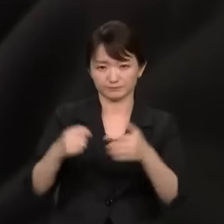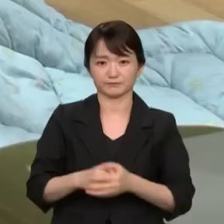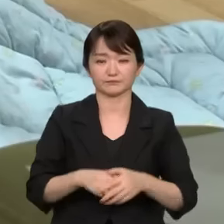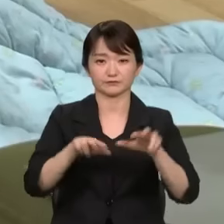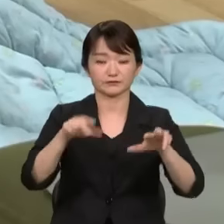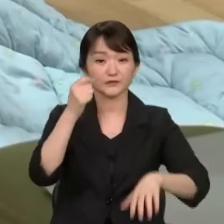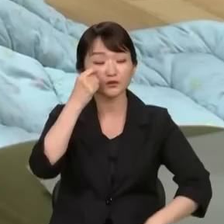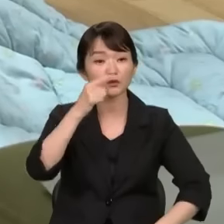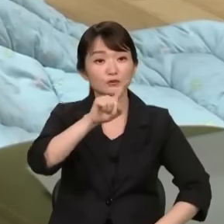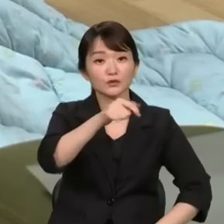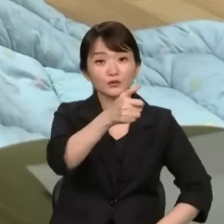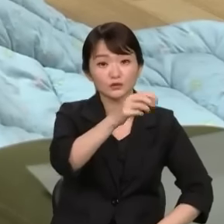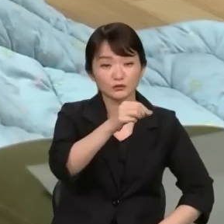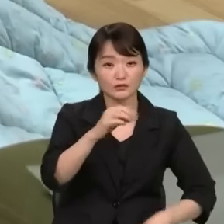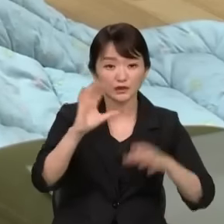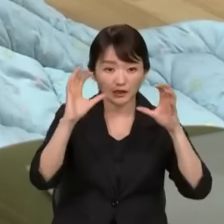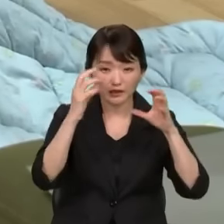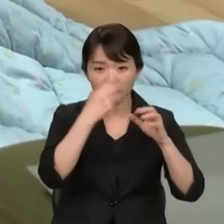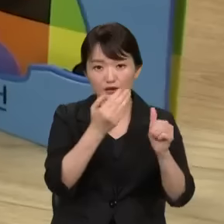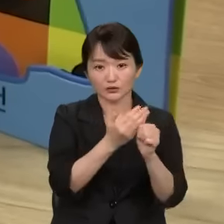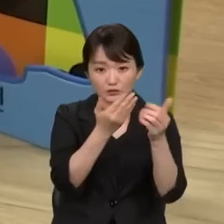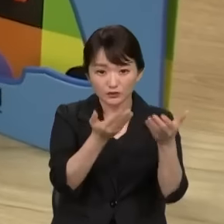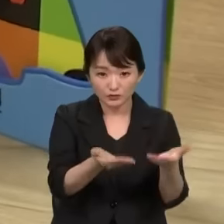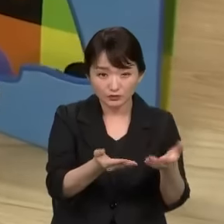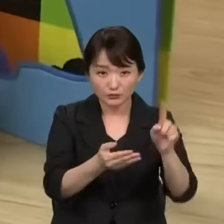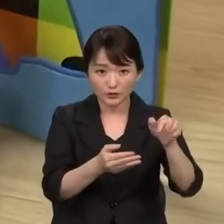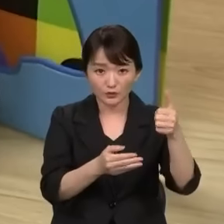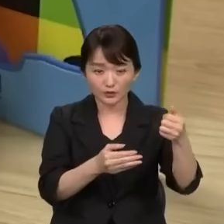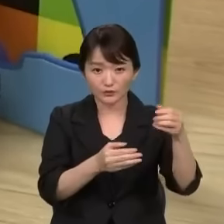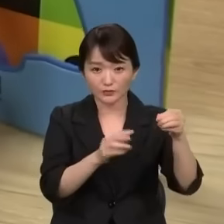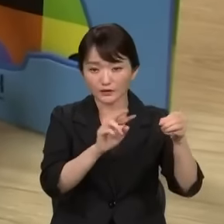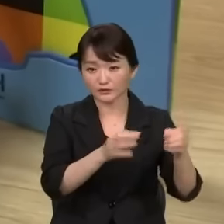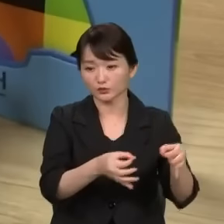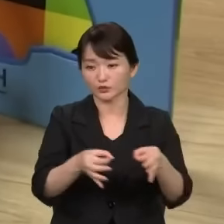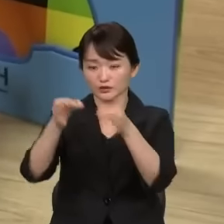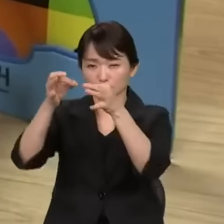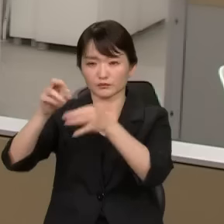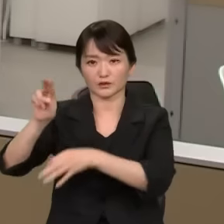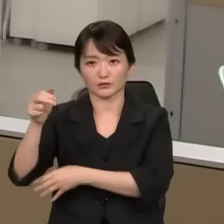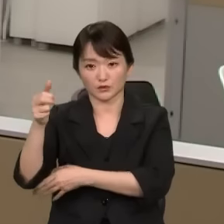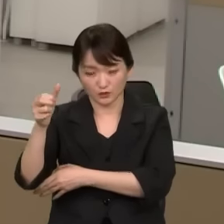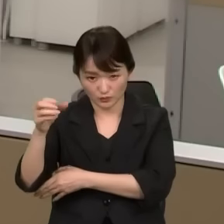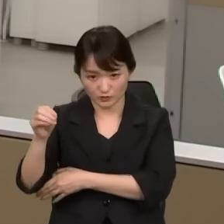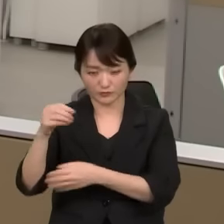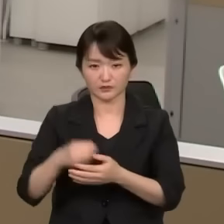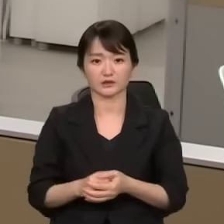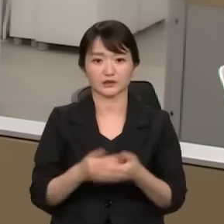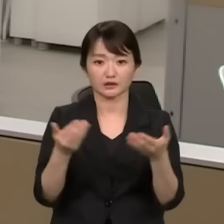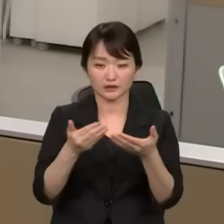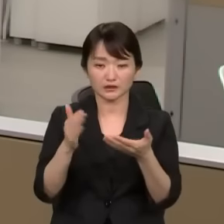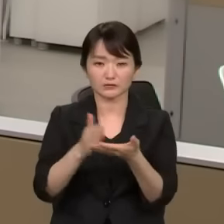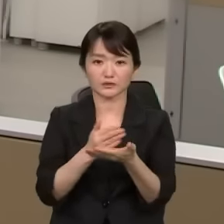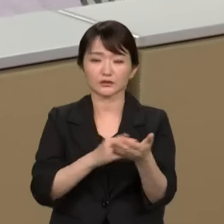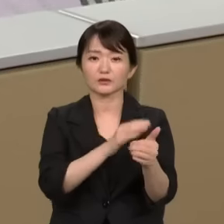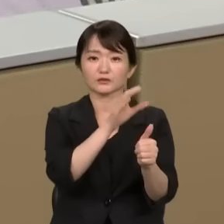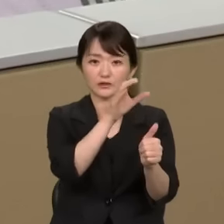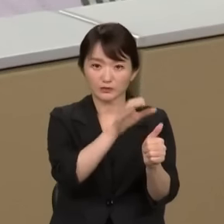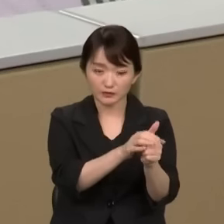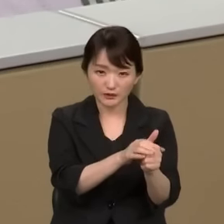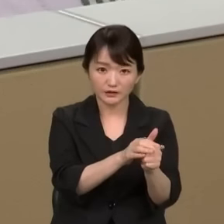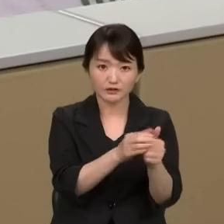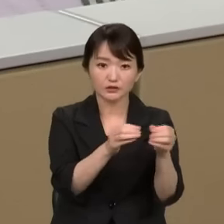월 150만 원이던 유가 휴직 급여는 최대 250만 원으로 올리고 업무를 분담하는 유가 휴직 동료에게도 새롭게 월